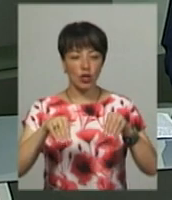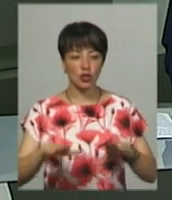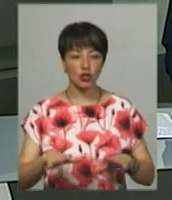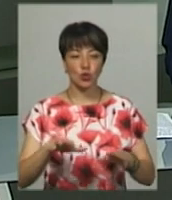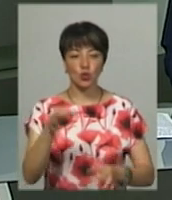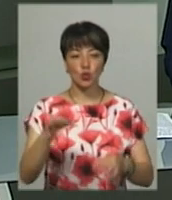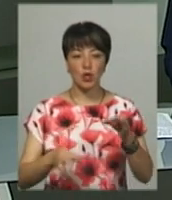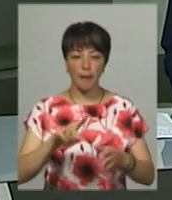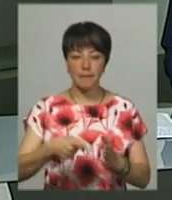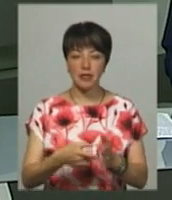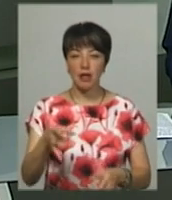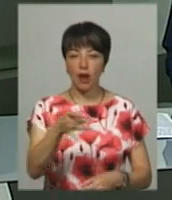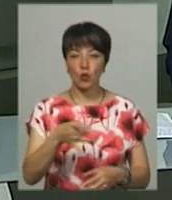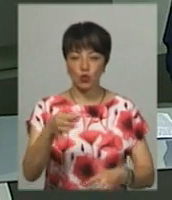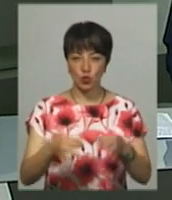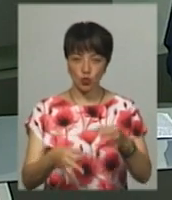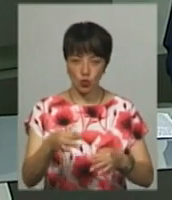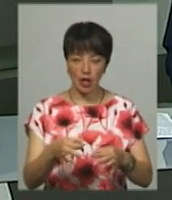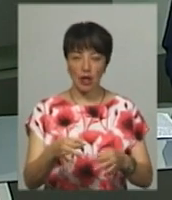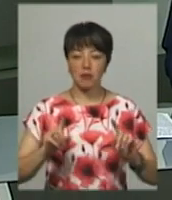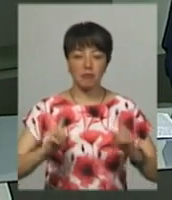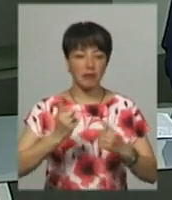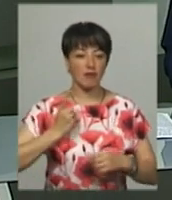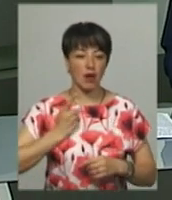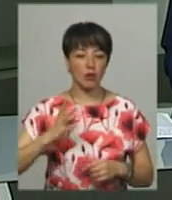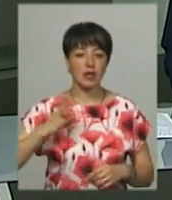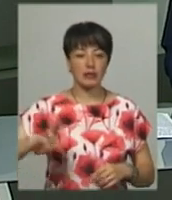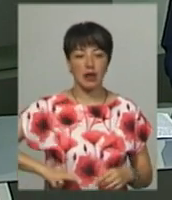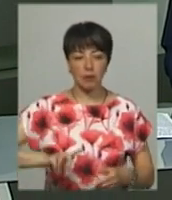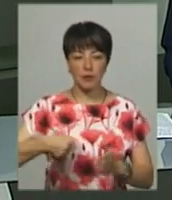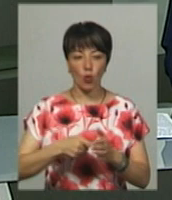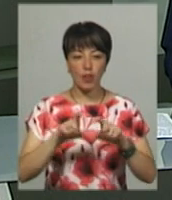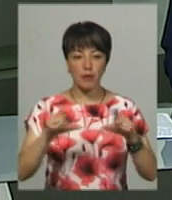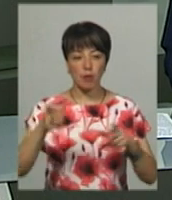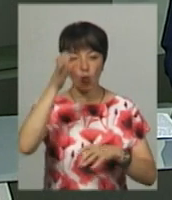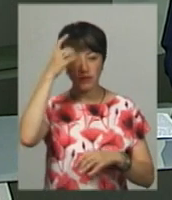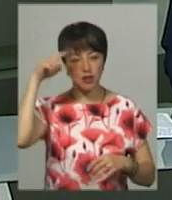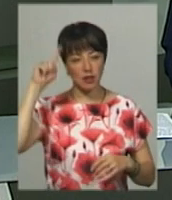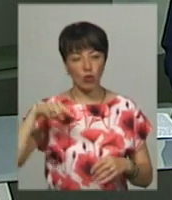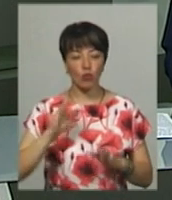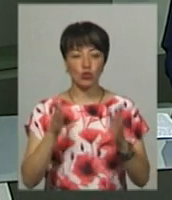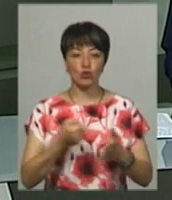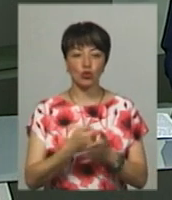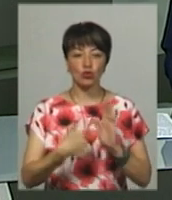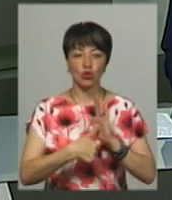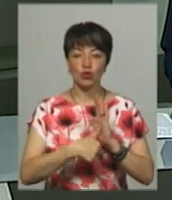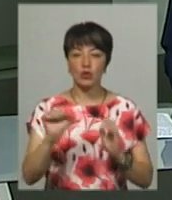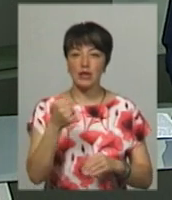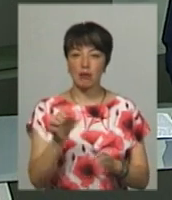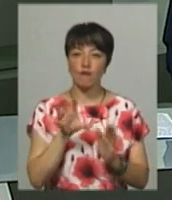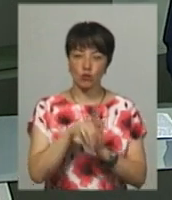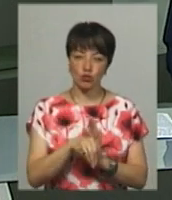Хмельницького міськрайонного суду Володимир Навроцький. Тримати під вартою екс-директора міського департаменту освіти і науки будуть до 6 серпня